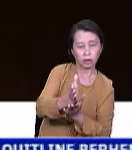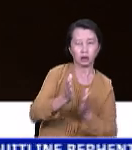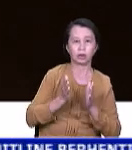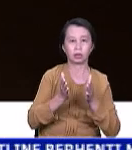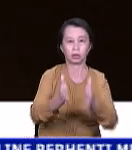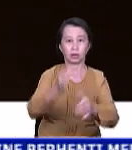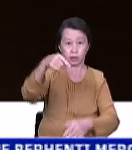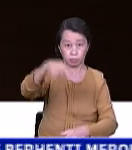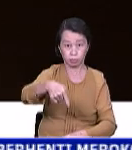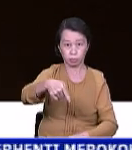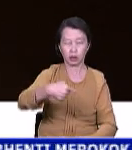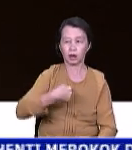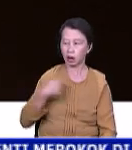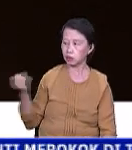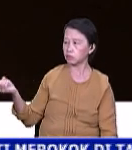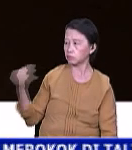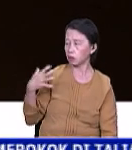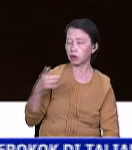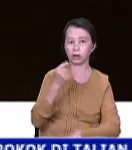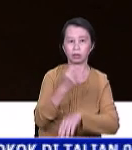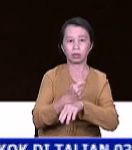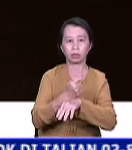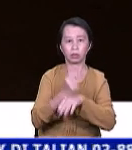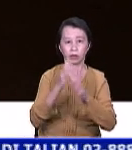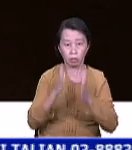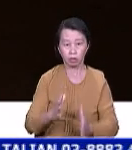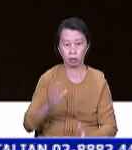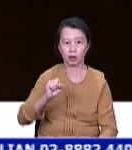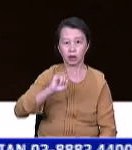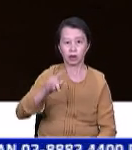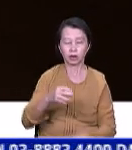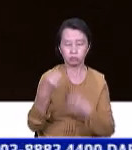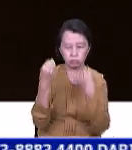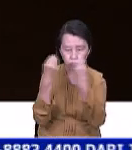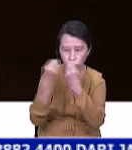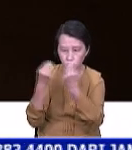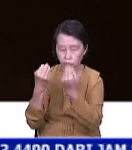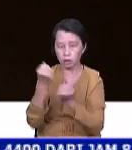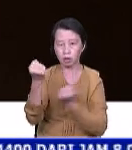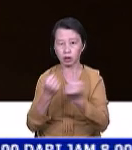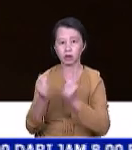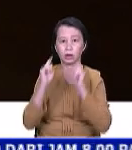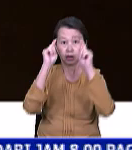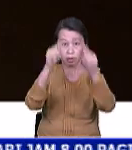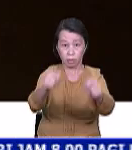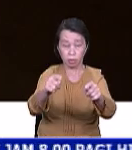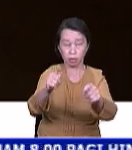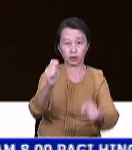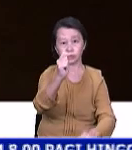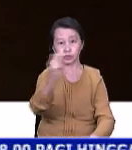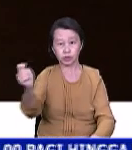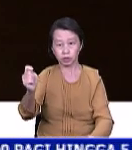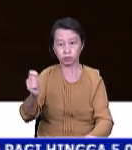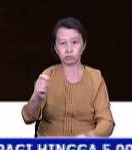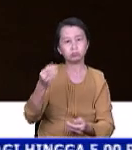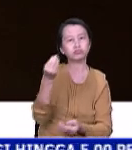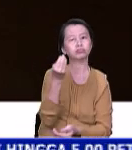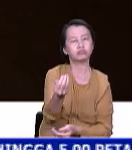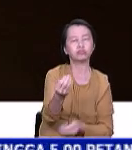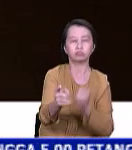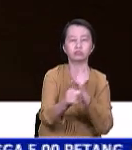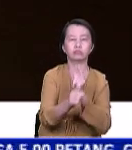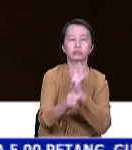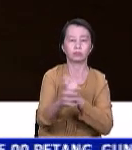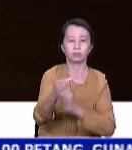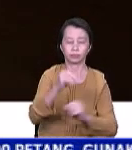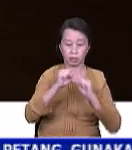ini. Saya juga difahamkan oleh petugas SJR di sini, bilangan kenderaan yang menghala ke pantai timur Semenanjung nyata berkurangan.